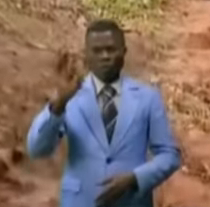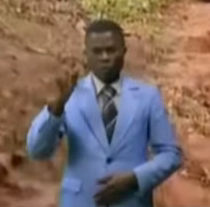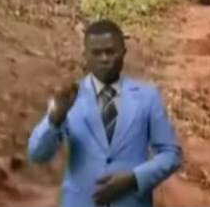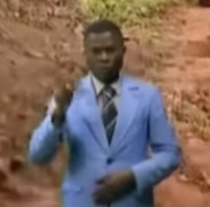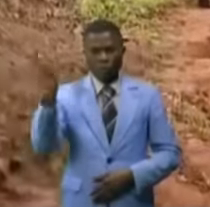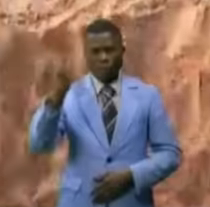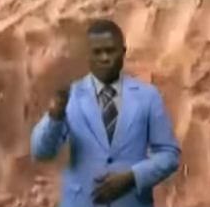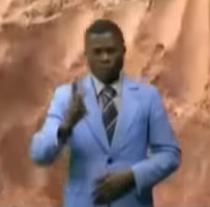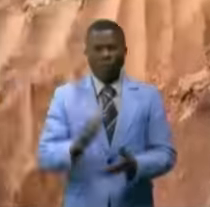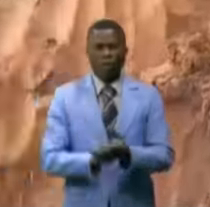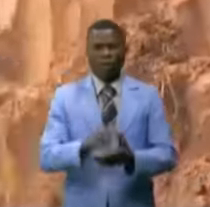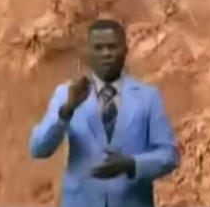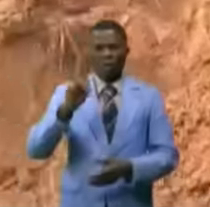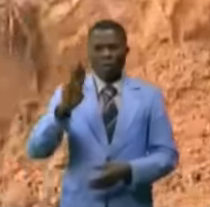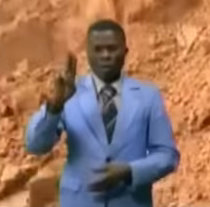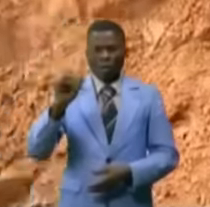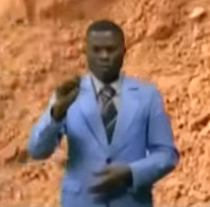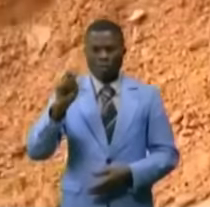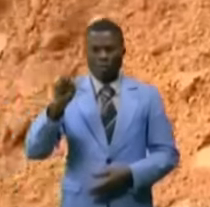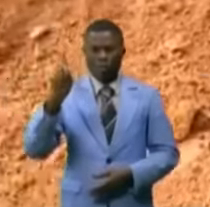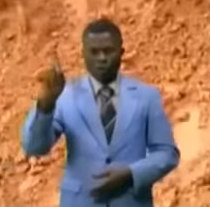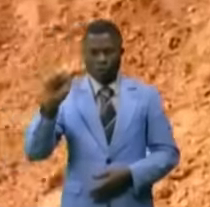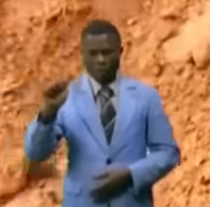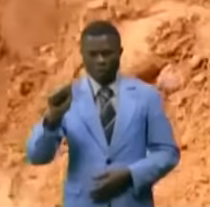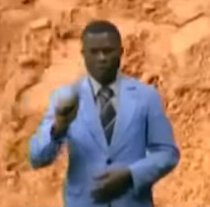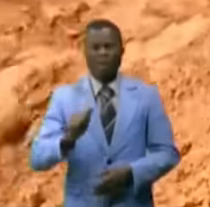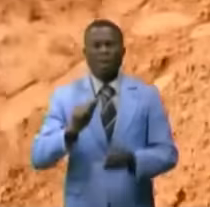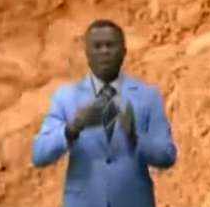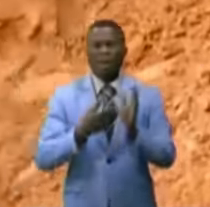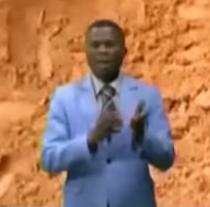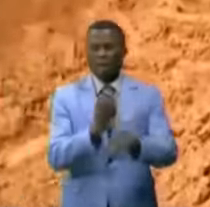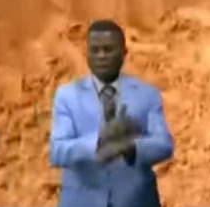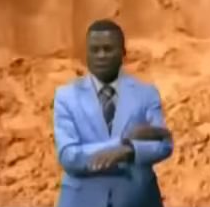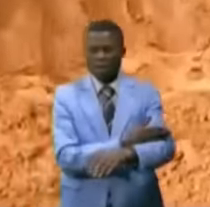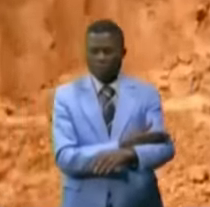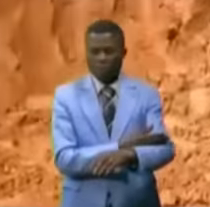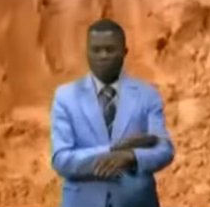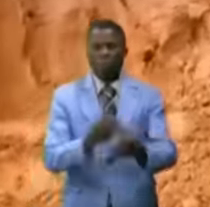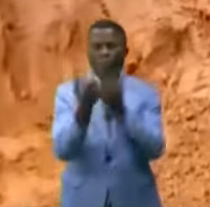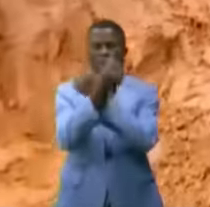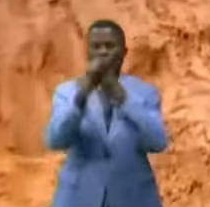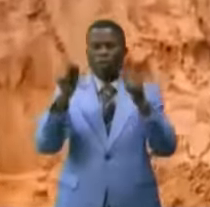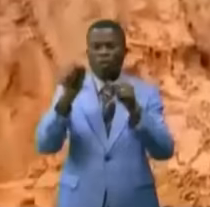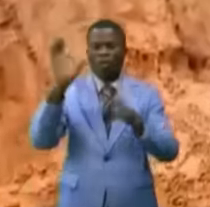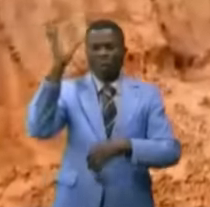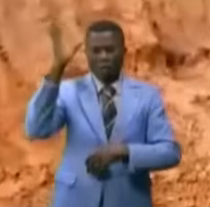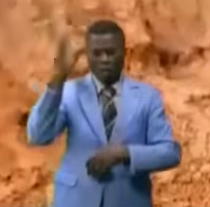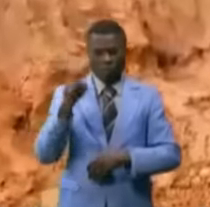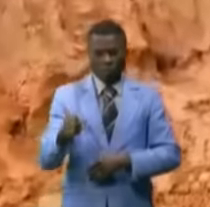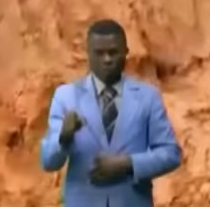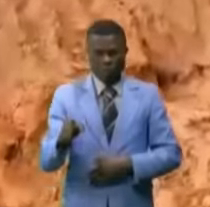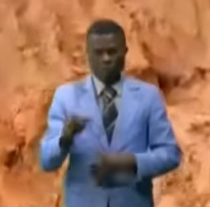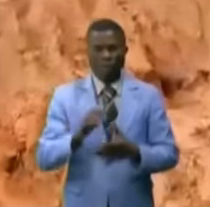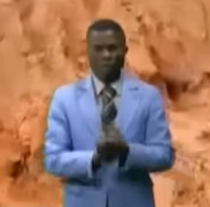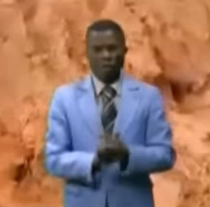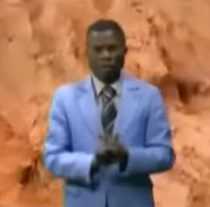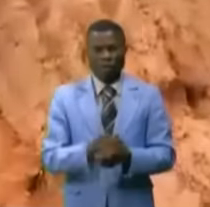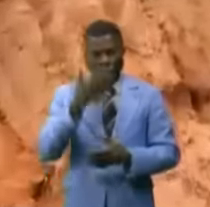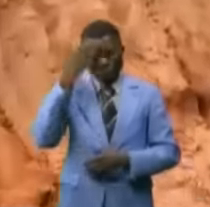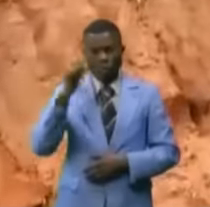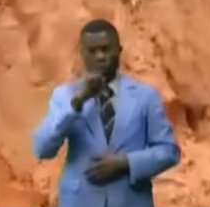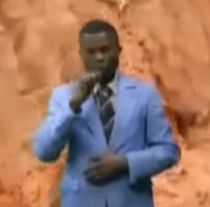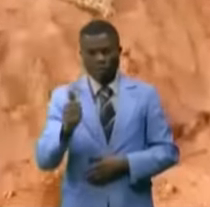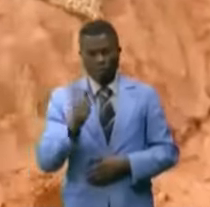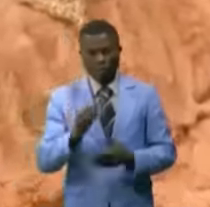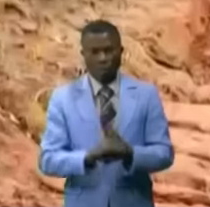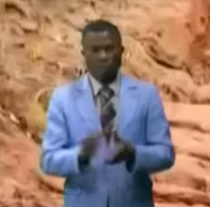et Mwandamuyombo Kasongolunda, avec un impact réel sur le désenclavement de la cité de ce territoire. Sans oublier